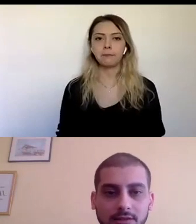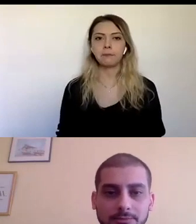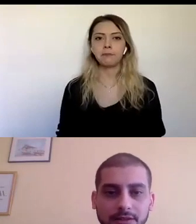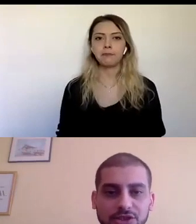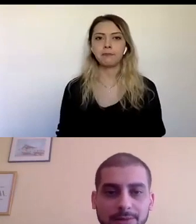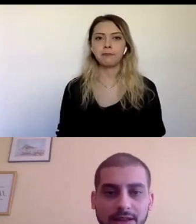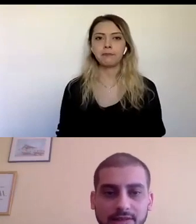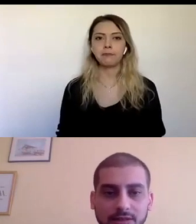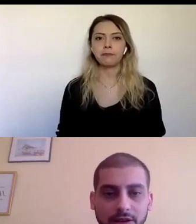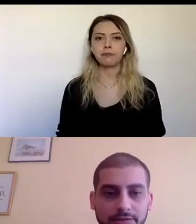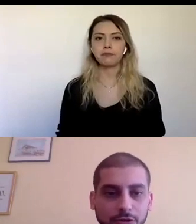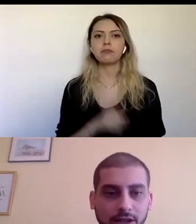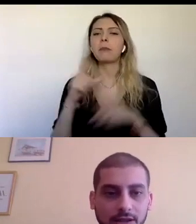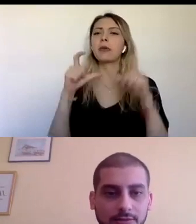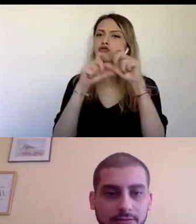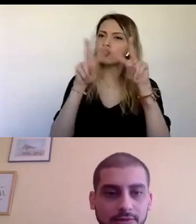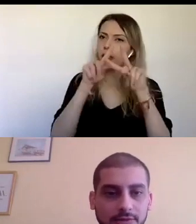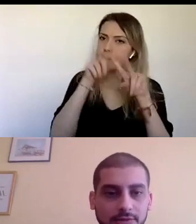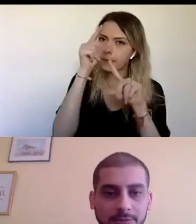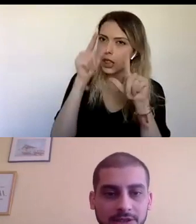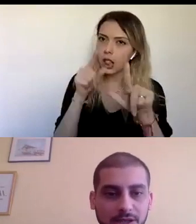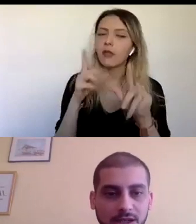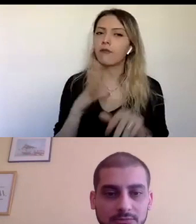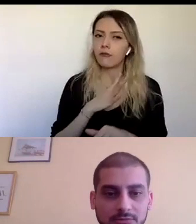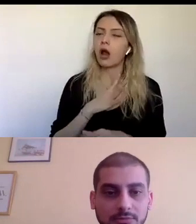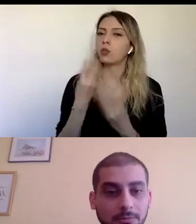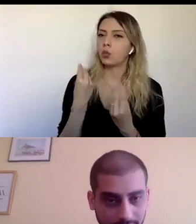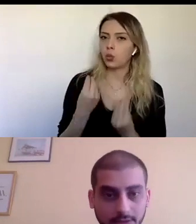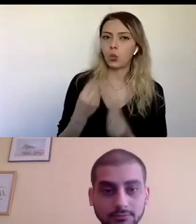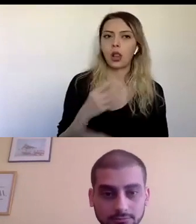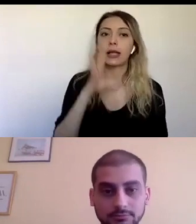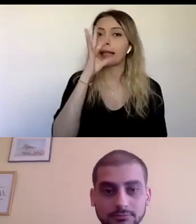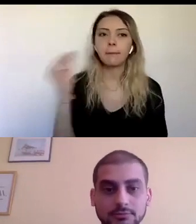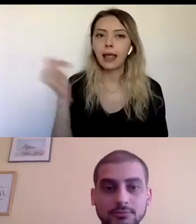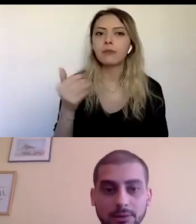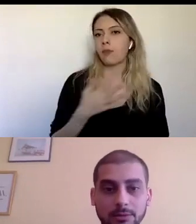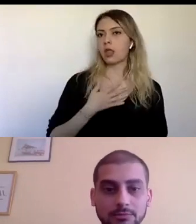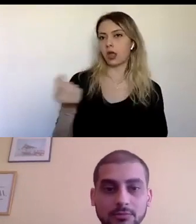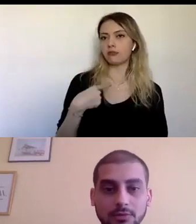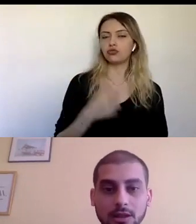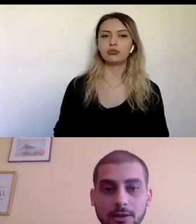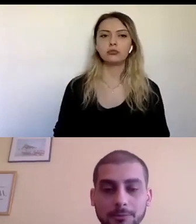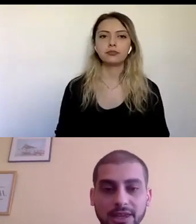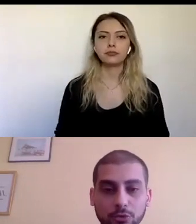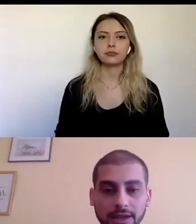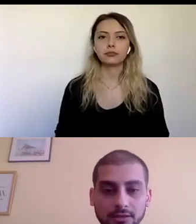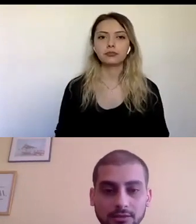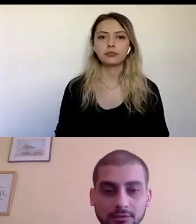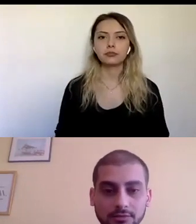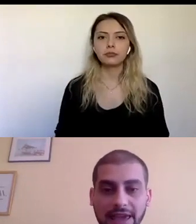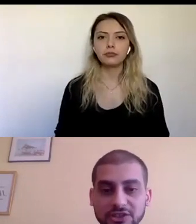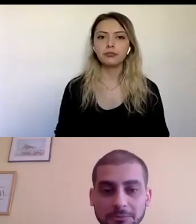Adreste bir Gmail adresi var. Güzel. Kime gelmiş? Bakalım. Bana. Tamam. Peki bu